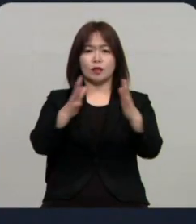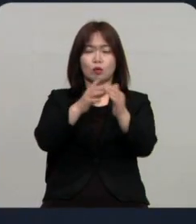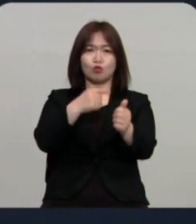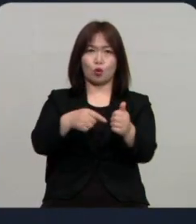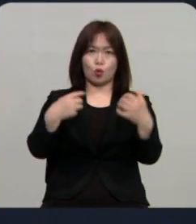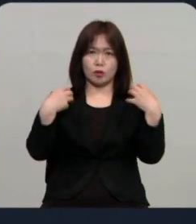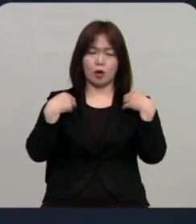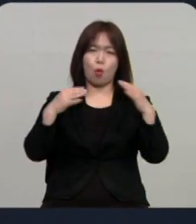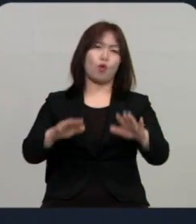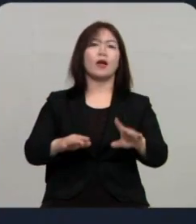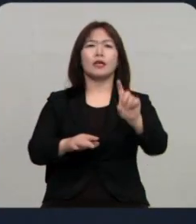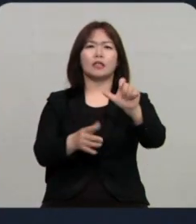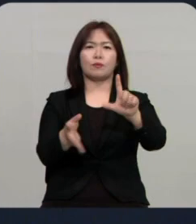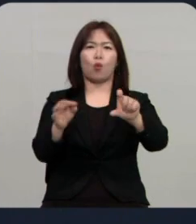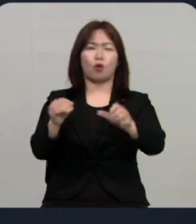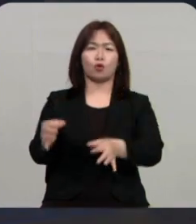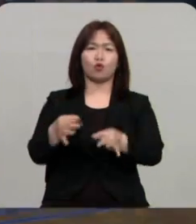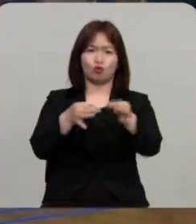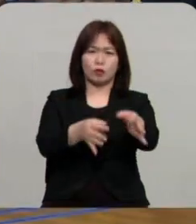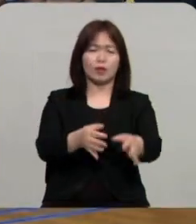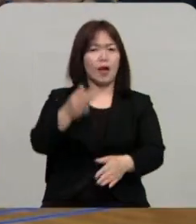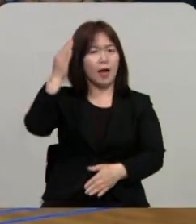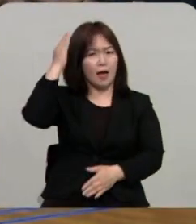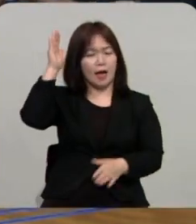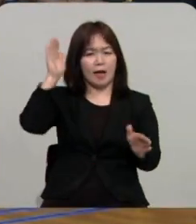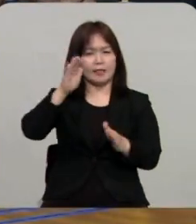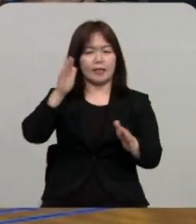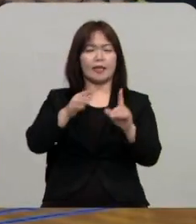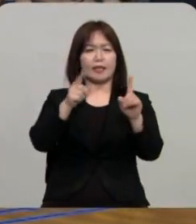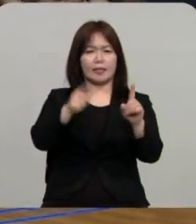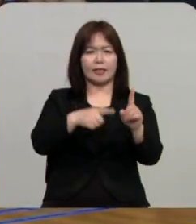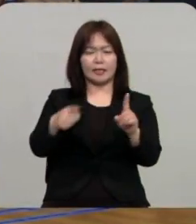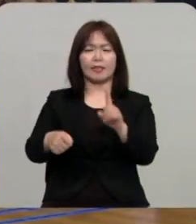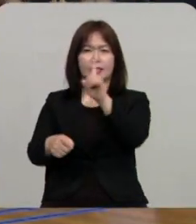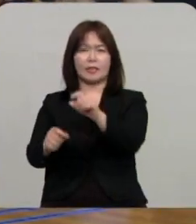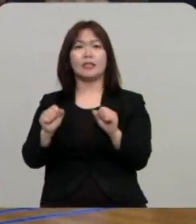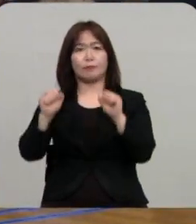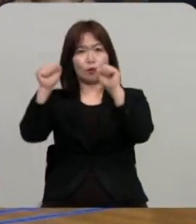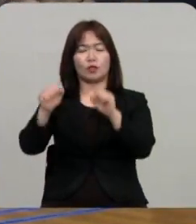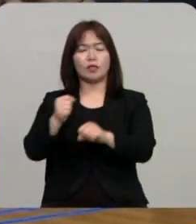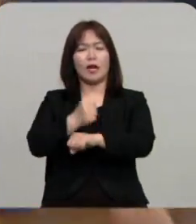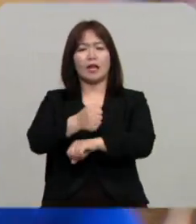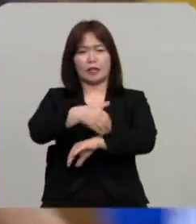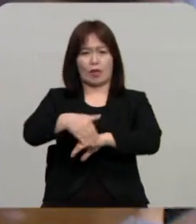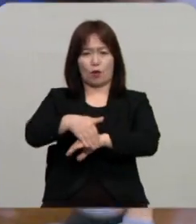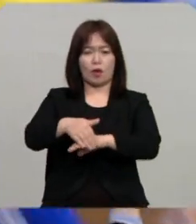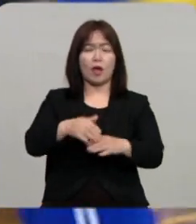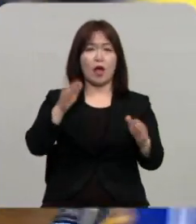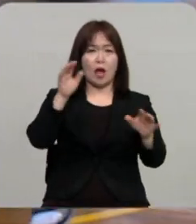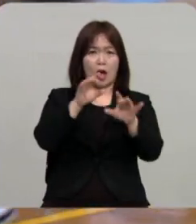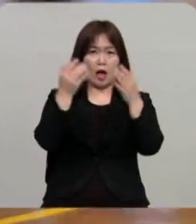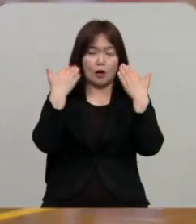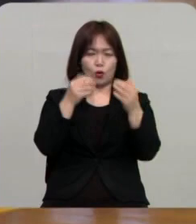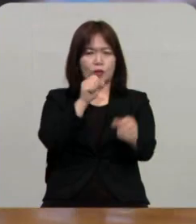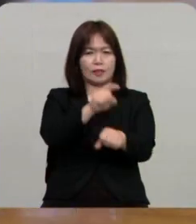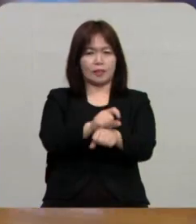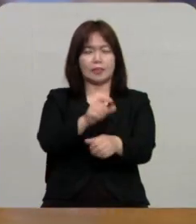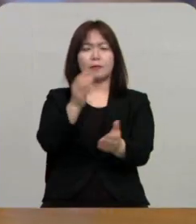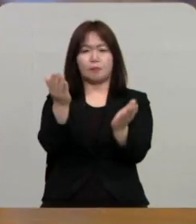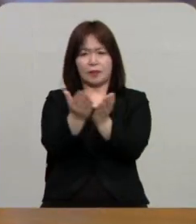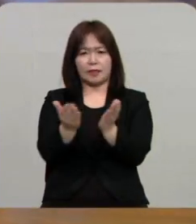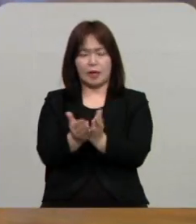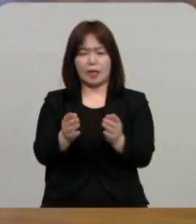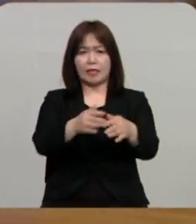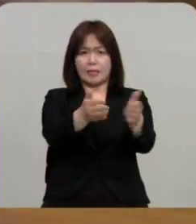전북교육청이 올해 15억여 원을 들여서 학생 1인 1스포츠 활성화 사업을 추진합니다. 학교별 특성에 맞게